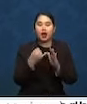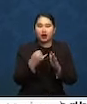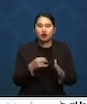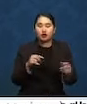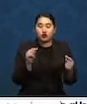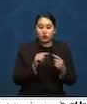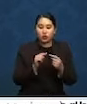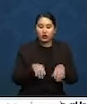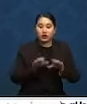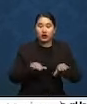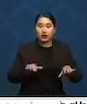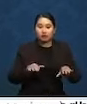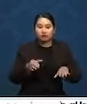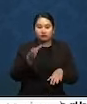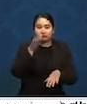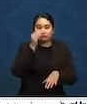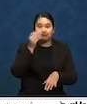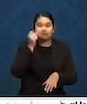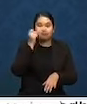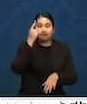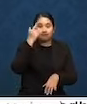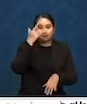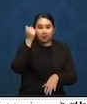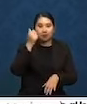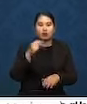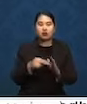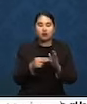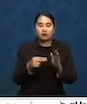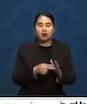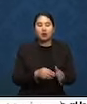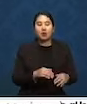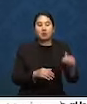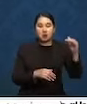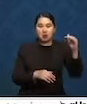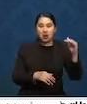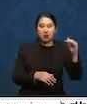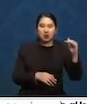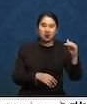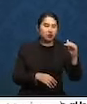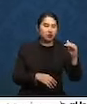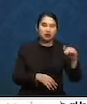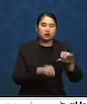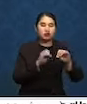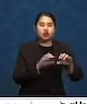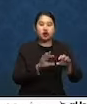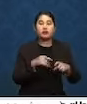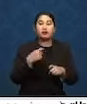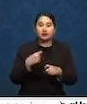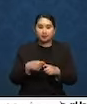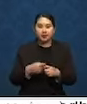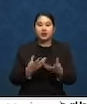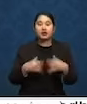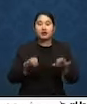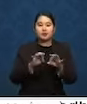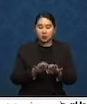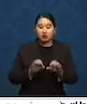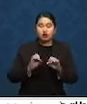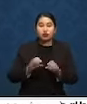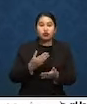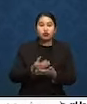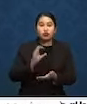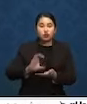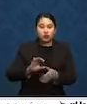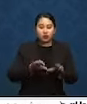แข็งแกร่งดีกว่าที่จะไปซ่อมแซมผู้ใหญ่ที่แตแตกสลายเพราะฉะนั้นถ้าเราลงทุนในเด็กที่เข้มแข็งแล้ว